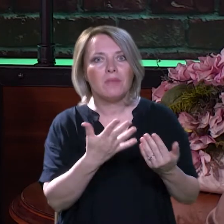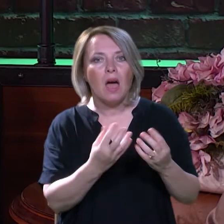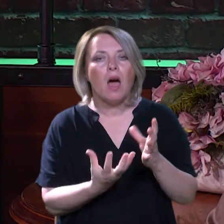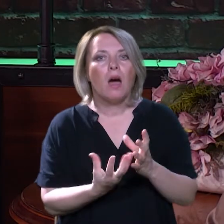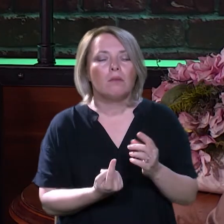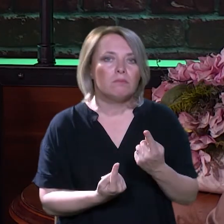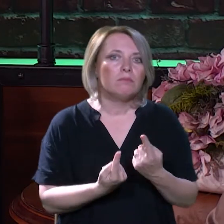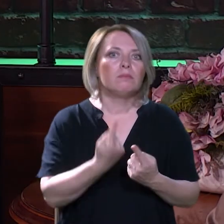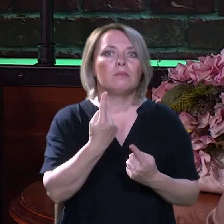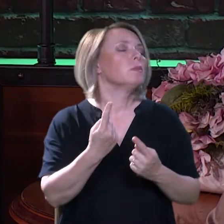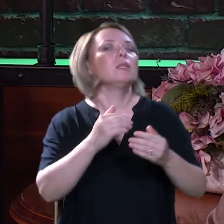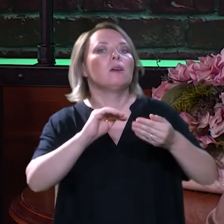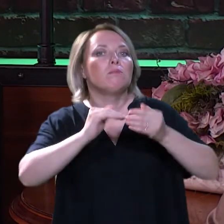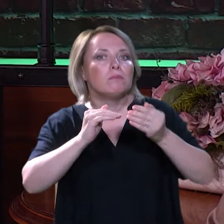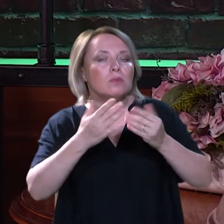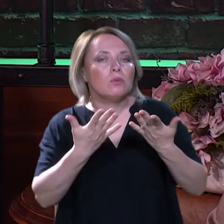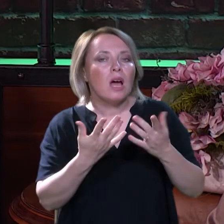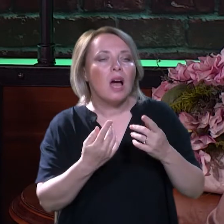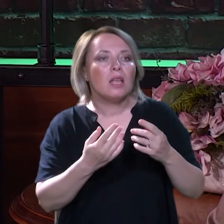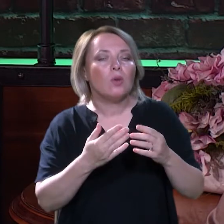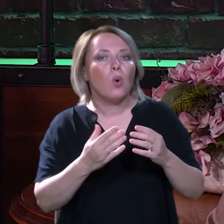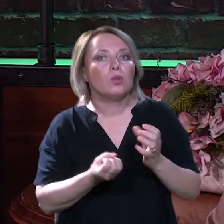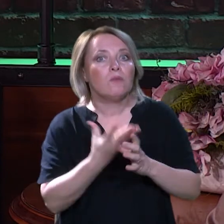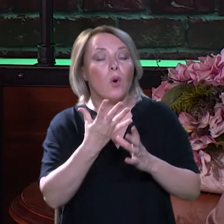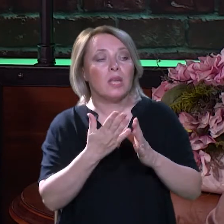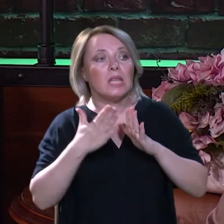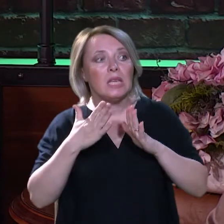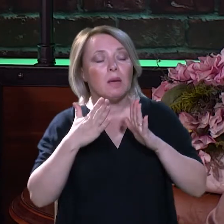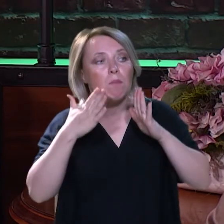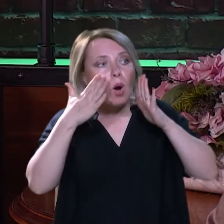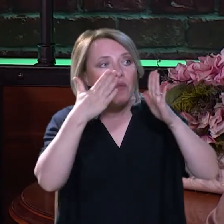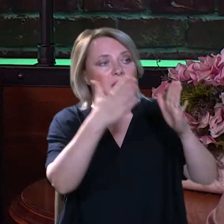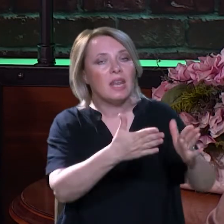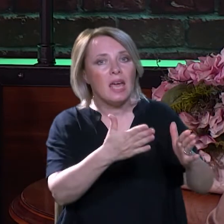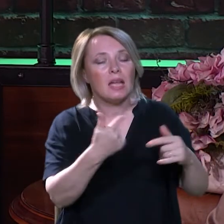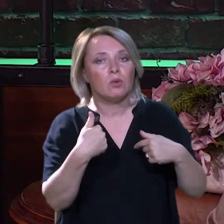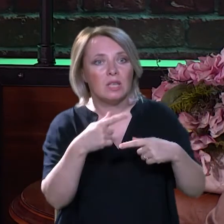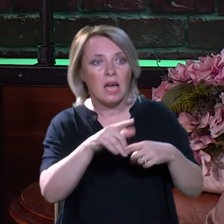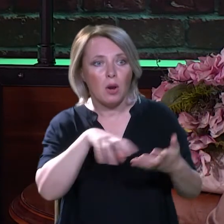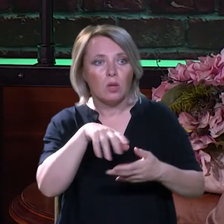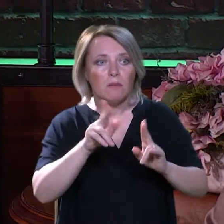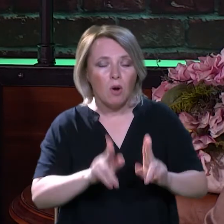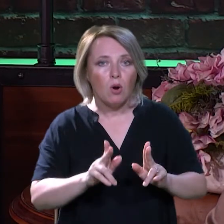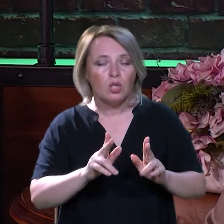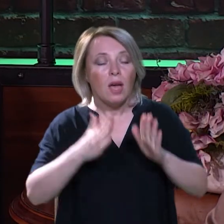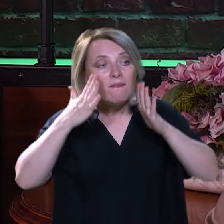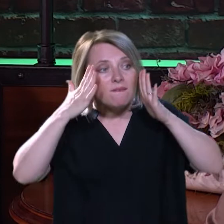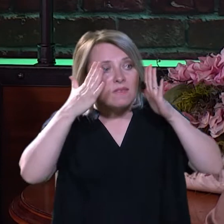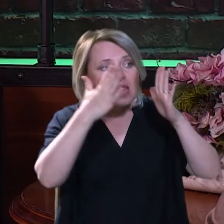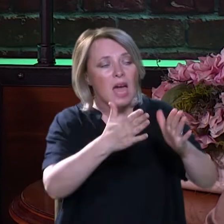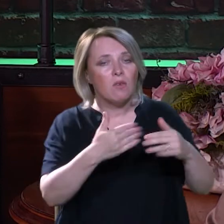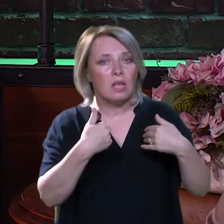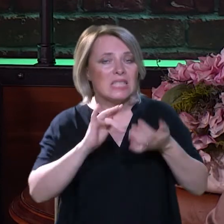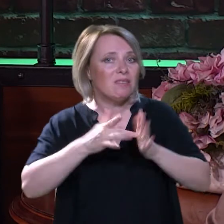stvoriti odnos s njim, povjerenja unutar kojeg taj roditelj može nama vjerovati da sve što govorimo i sve što radimo ima samo